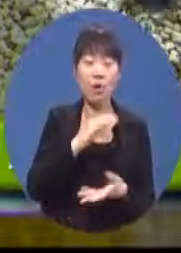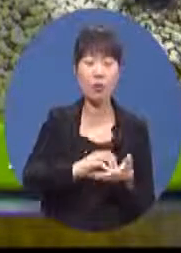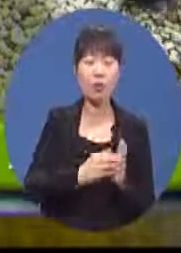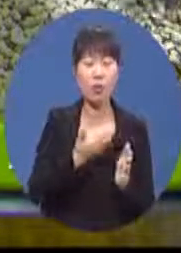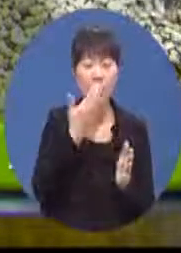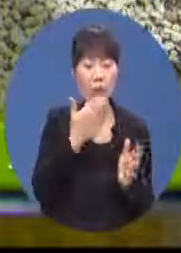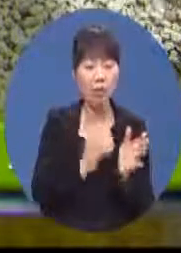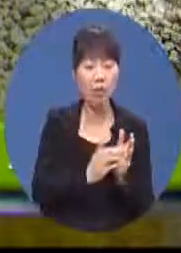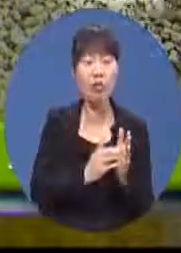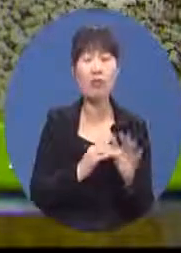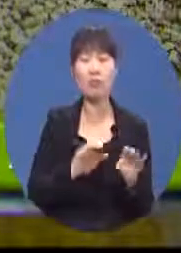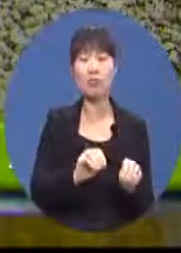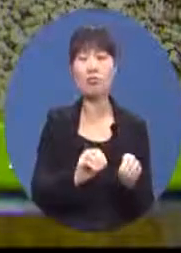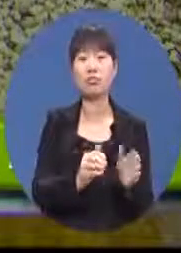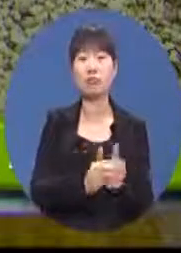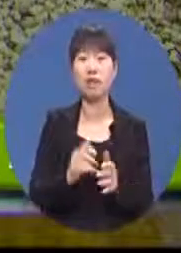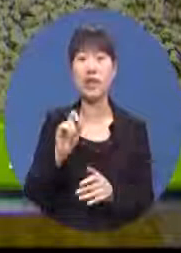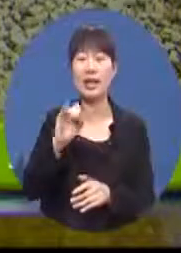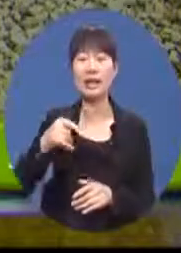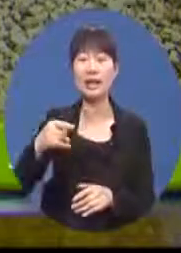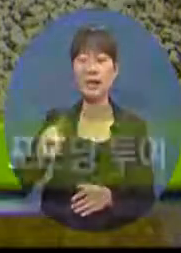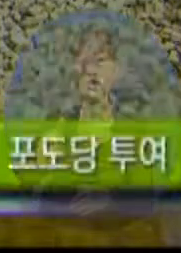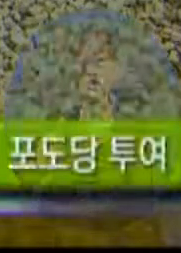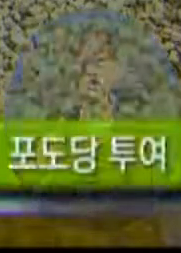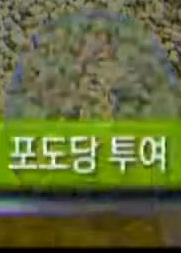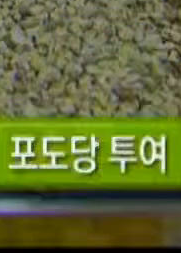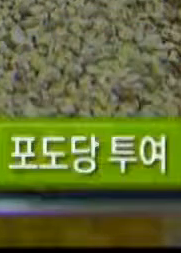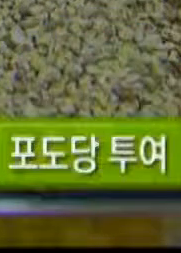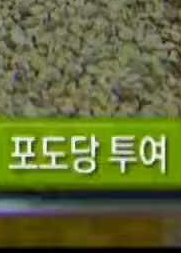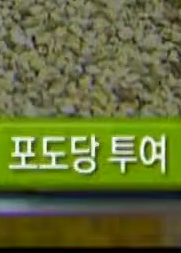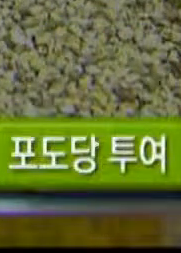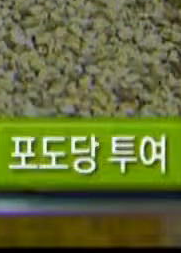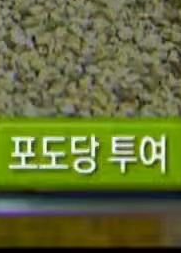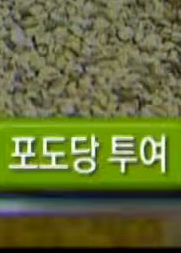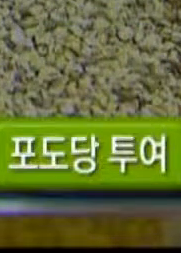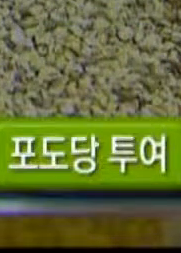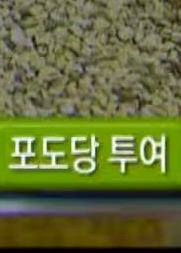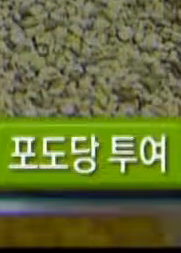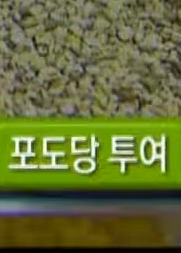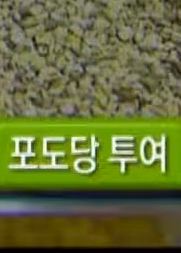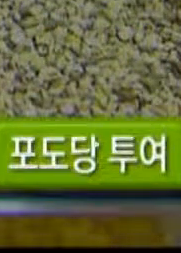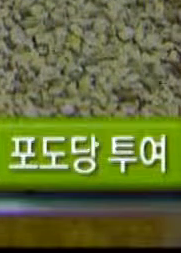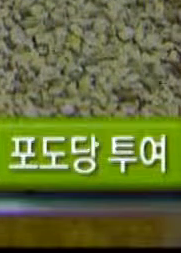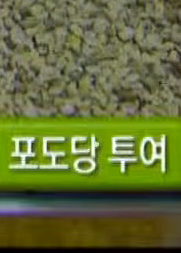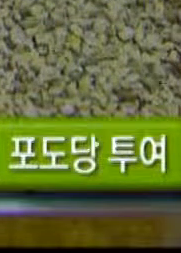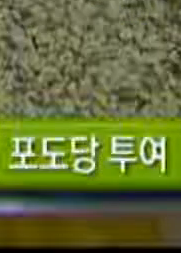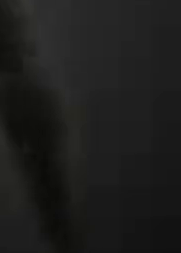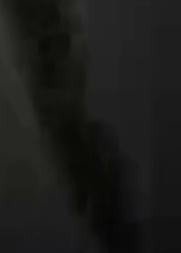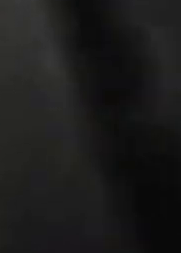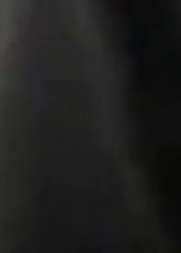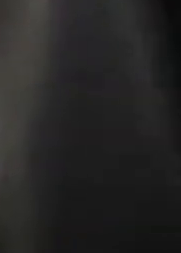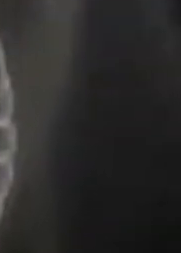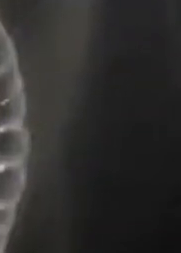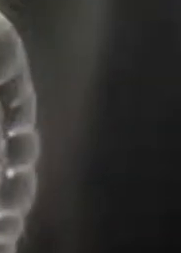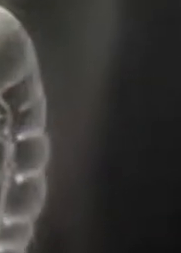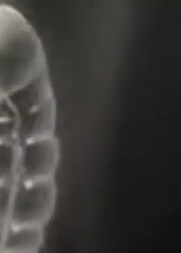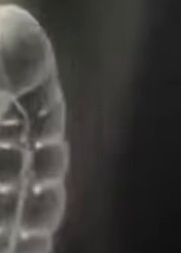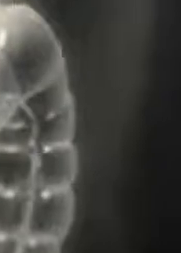먹질 않고 액상과당을 투여한 쥐는 계속해서 먹이를 먹습니다. 왜 그런 걸까요?